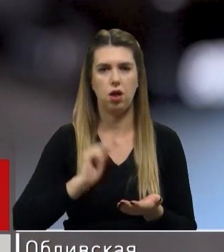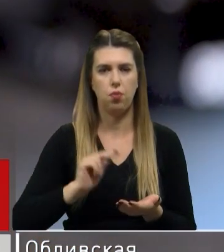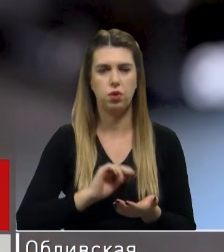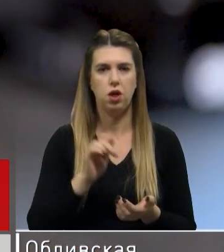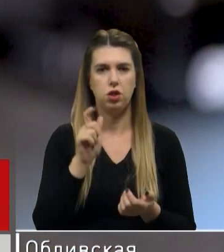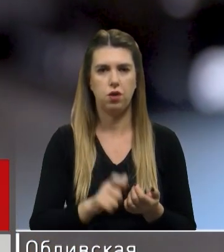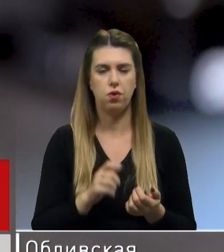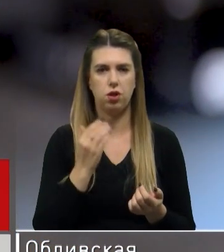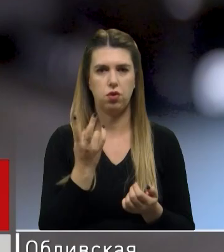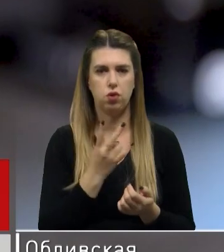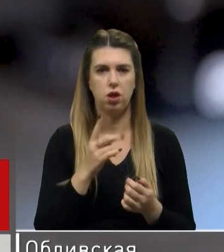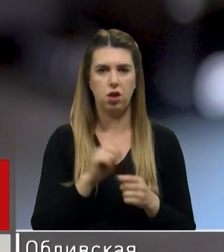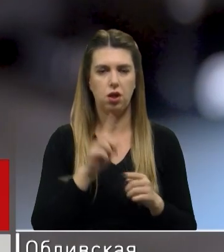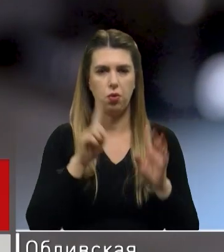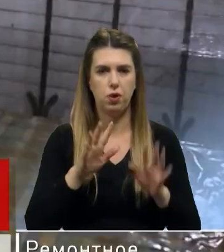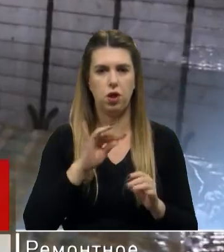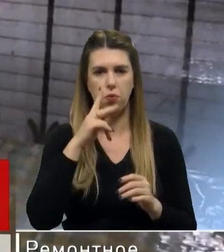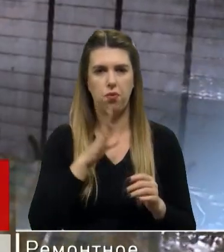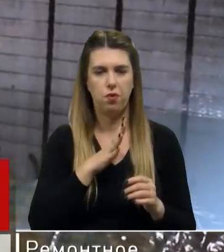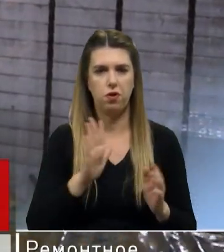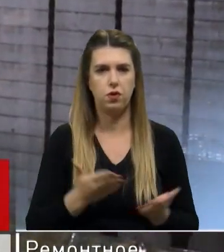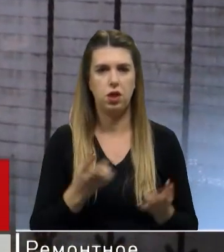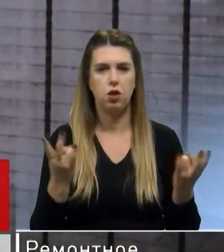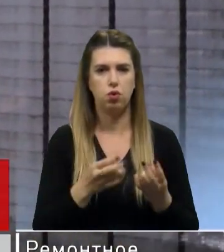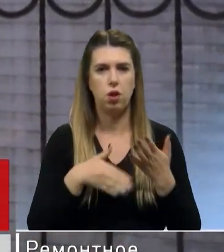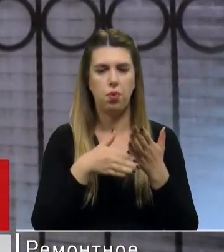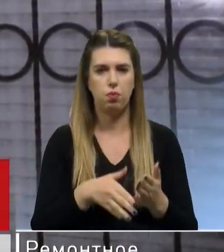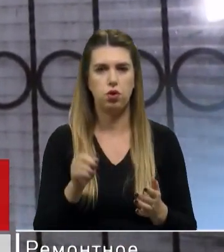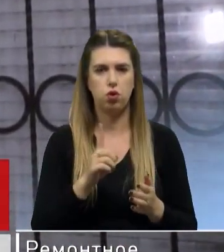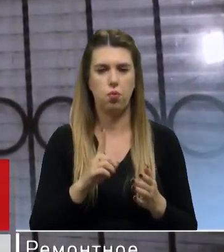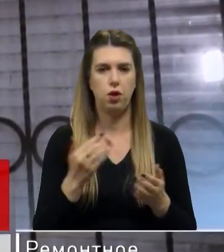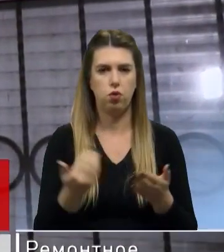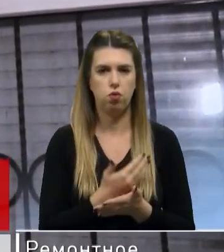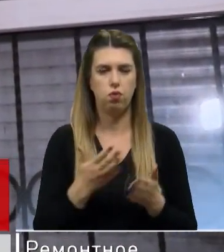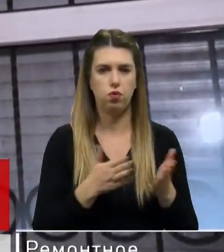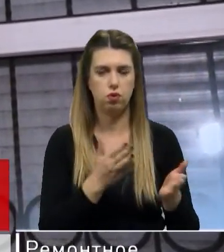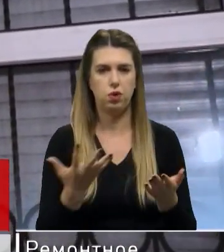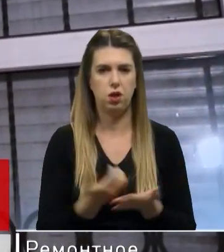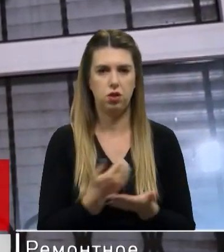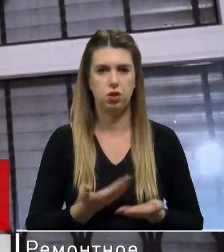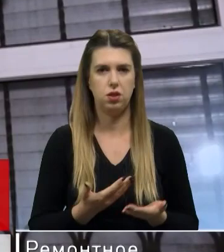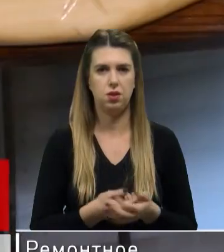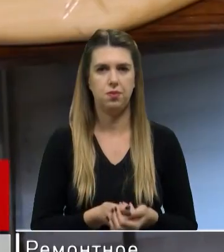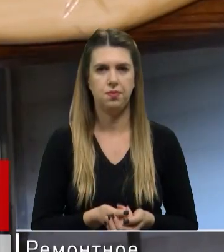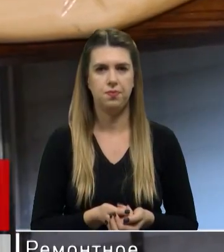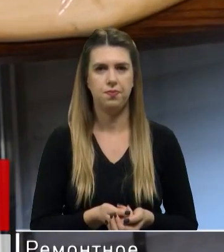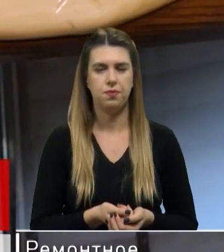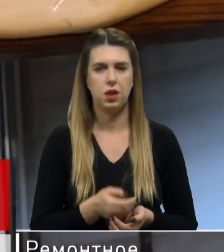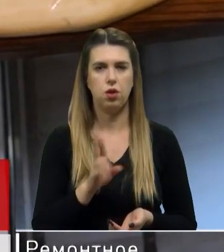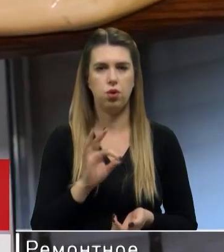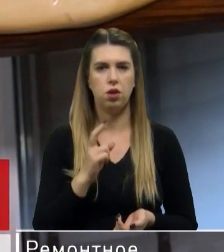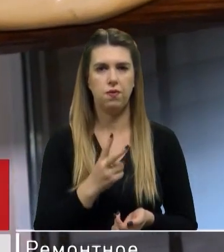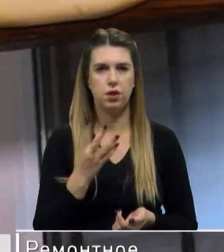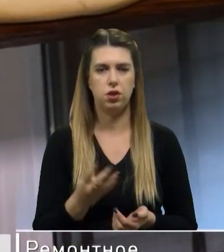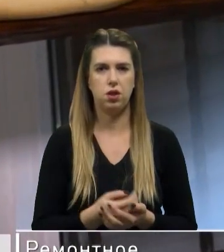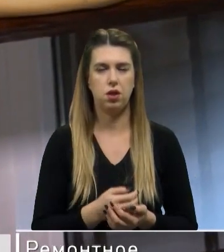Ведь человеку свойственно заблуждаться и ошибаться, и необходимо помочь ему перезагрузить свою жизнь. Дарья Лисицкая, Дмитрий Дерещук,